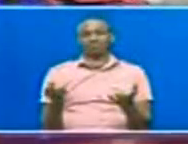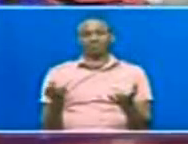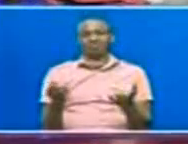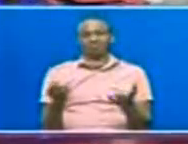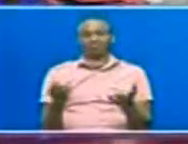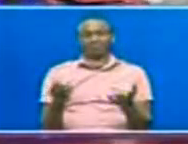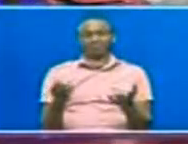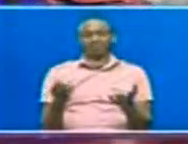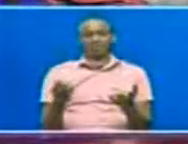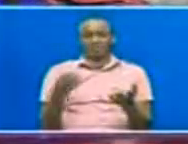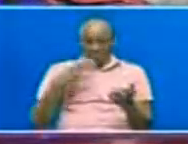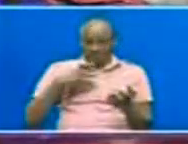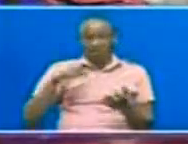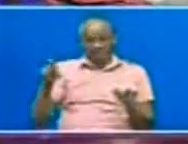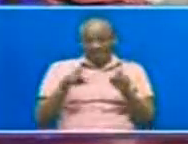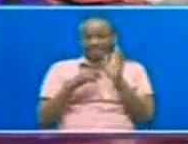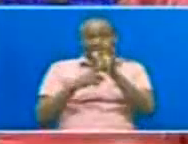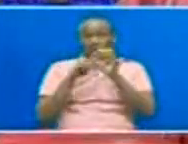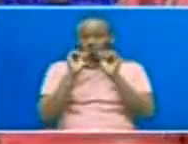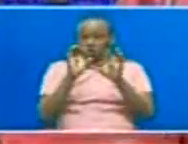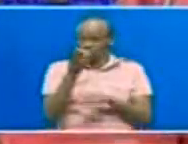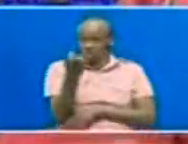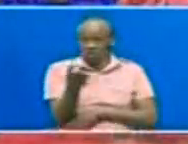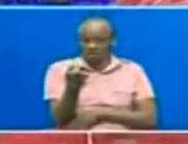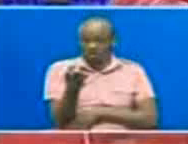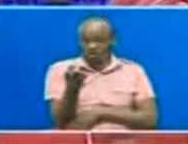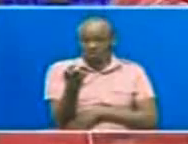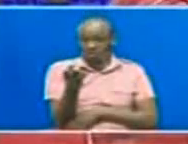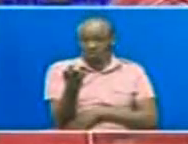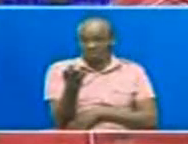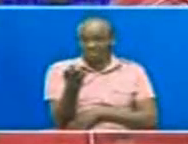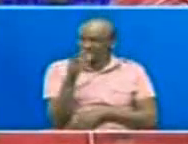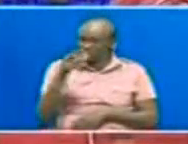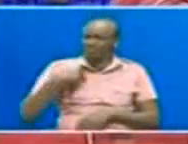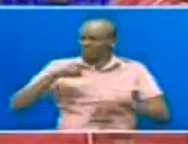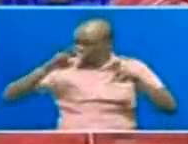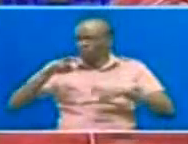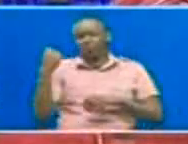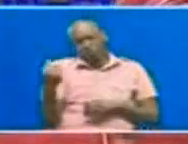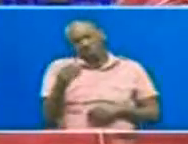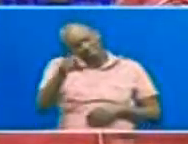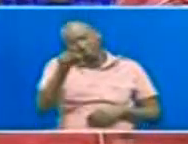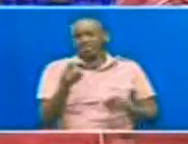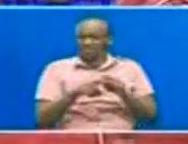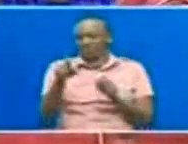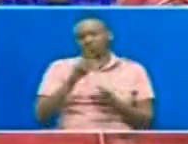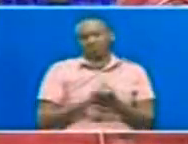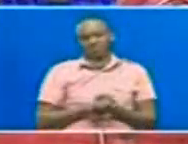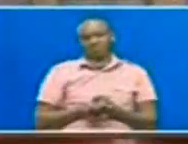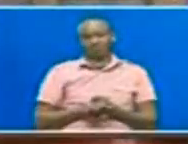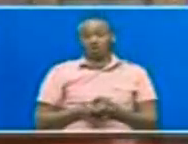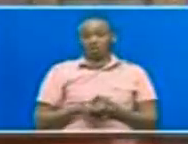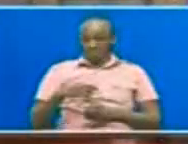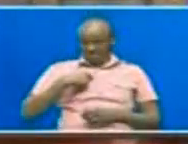wanaongoza mpira tuseme kama coaches, managers, you know, watafute watu kama hao. Kwa nini? I've just got a message